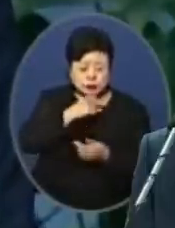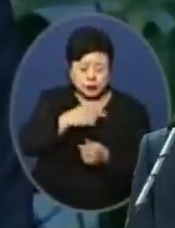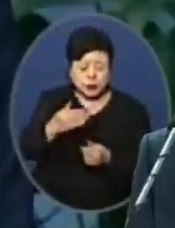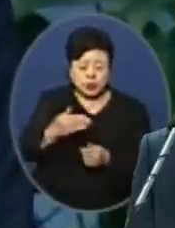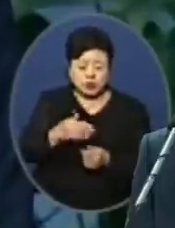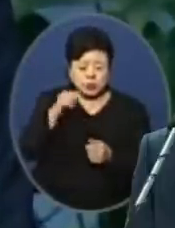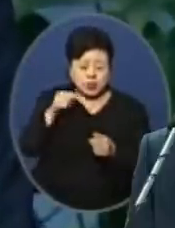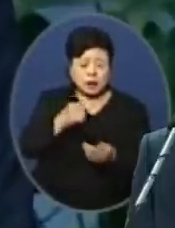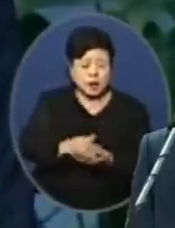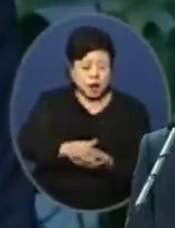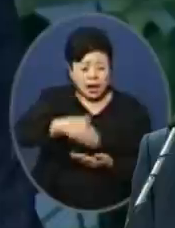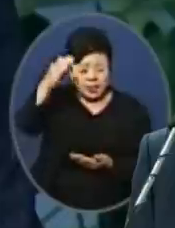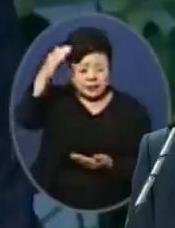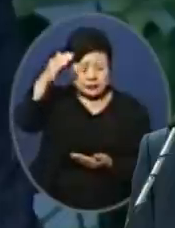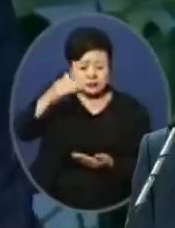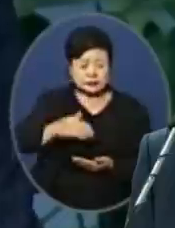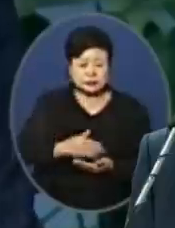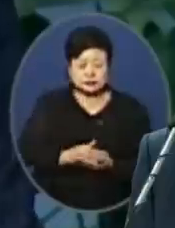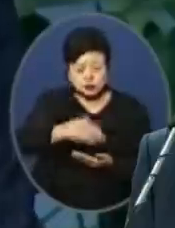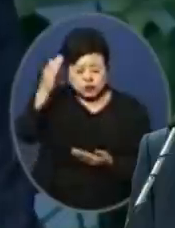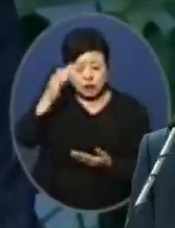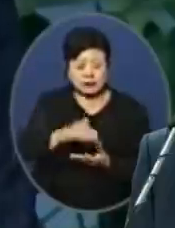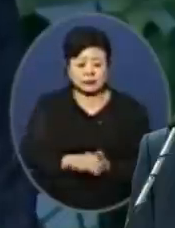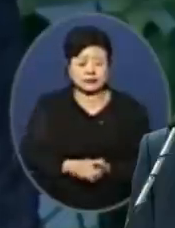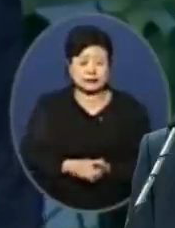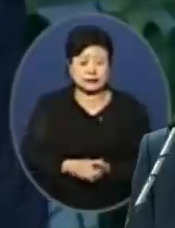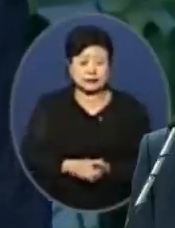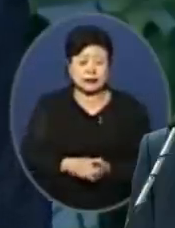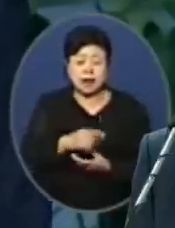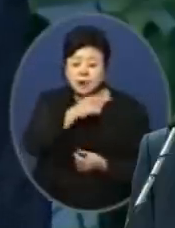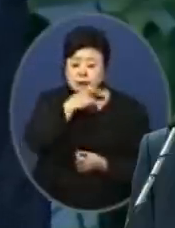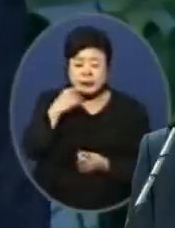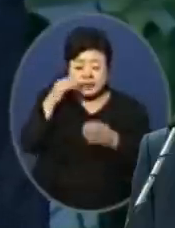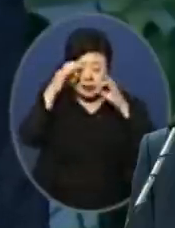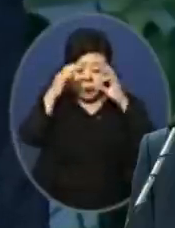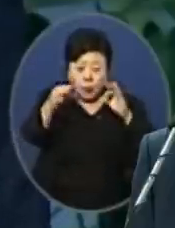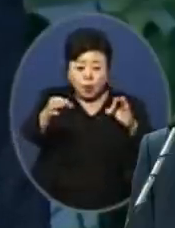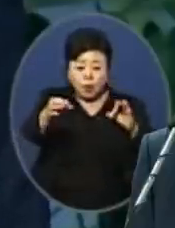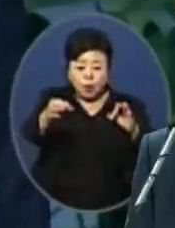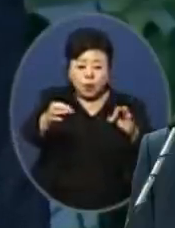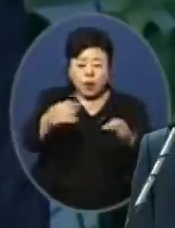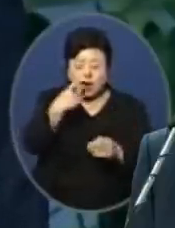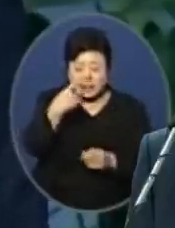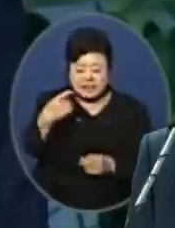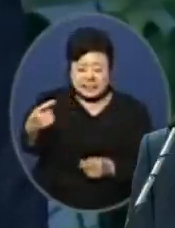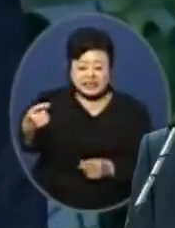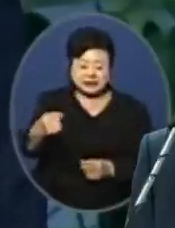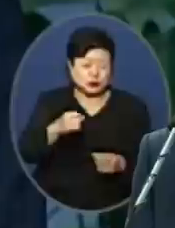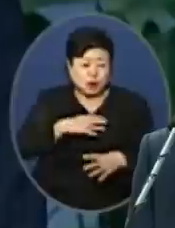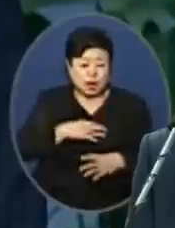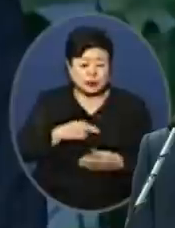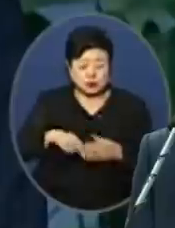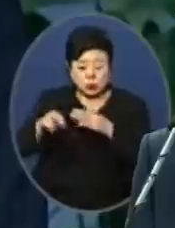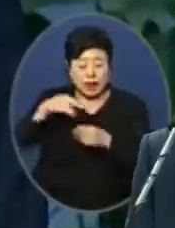명하노니 물러갈지어다. 물리쳐야 되는 것입니다. 그 피를 보고는 기겁을 하고 물러가는